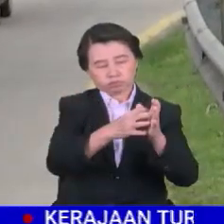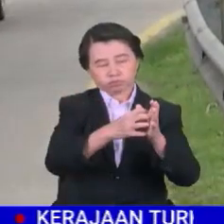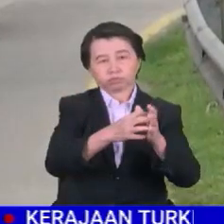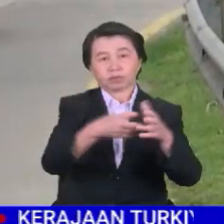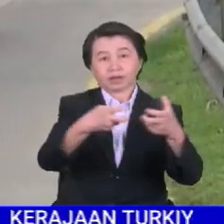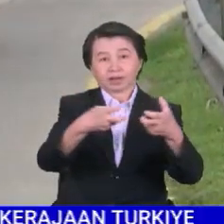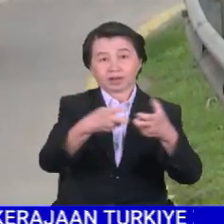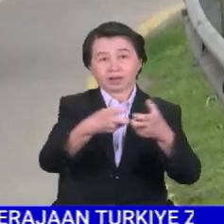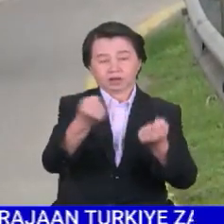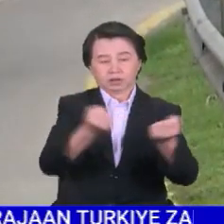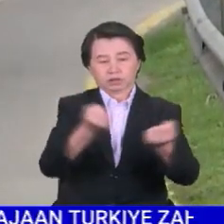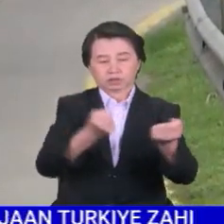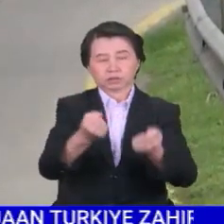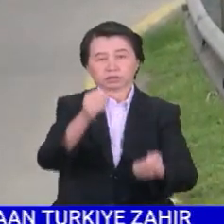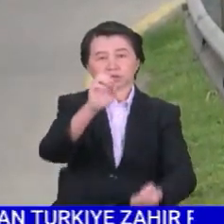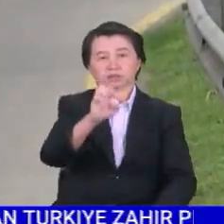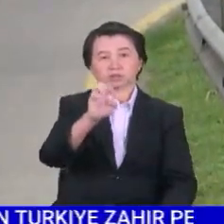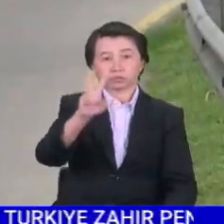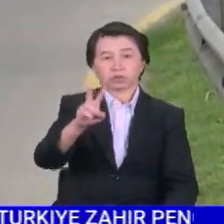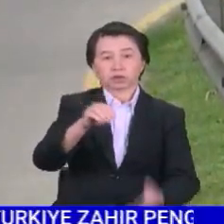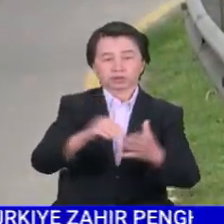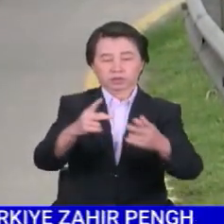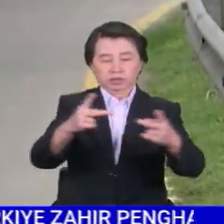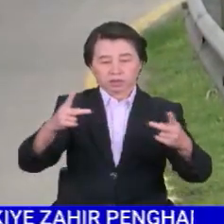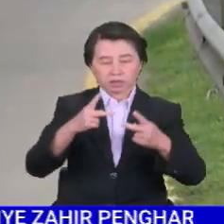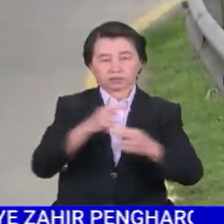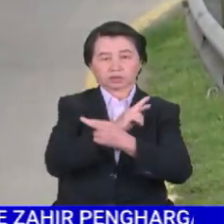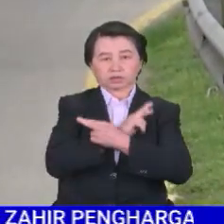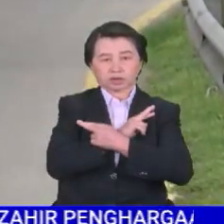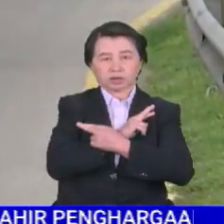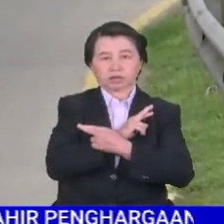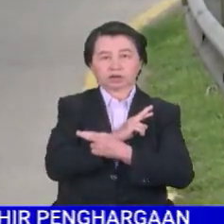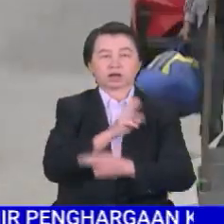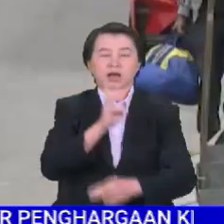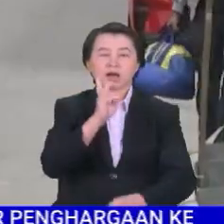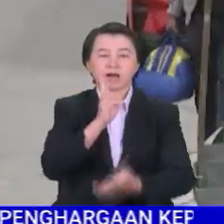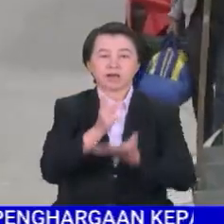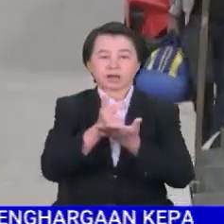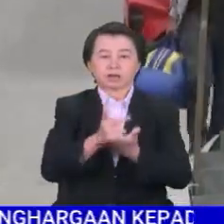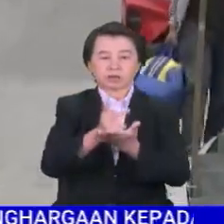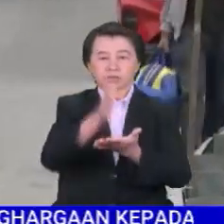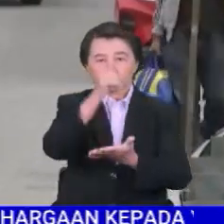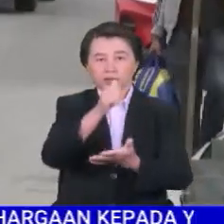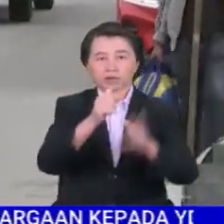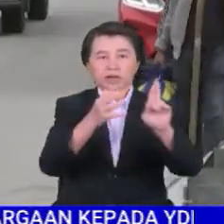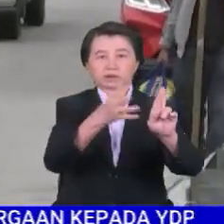berkelajuan tinggi kenderaan elektrik di kawasan Rehat dan Rawat, Air Keruh, Melaka.